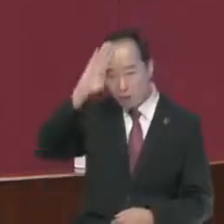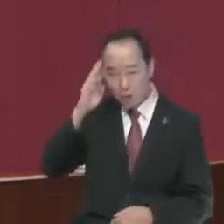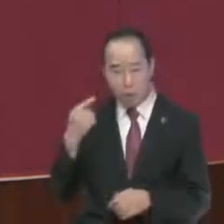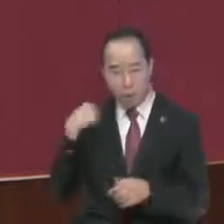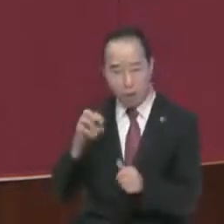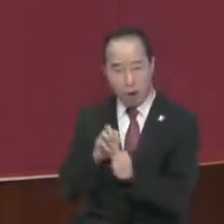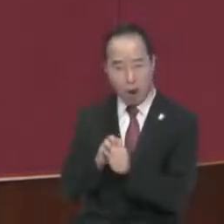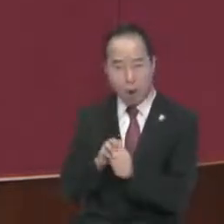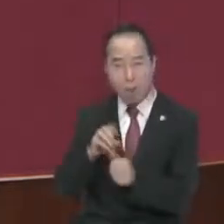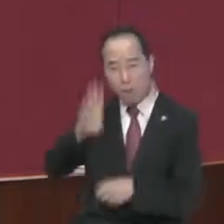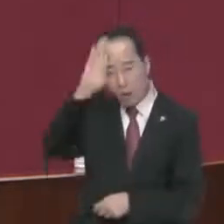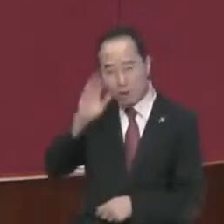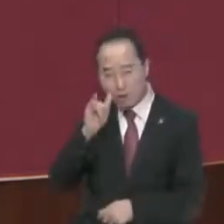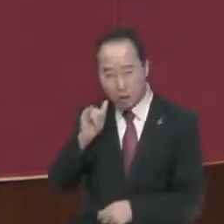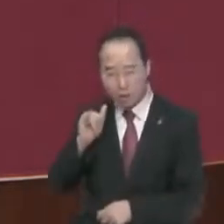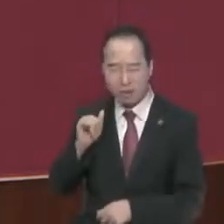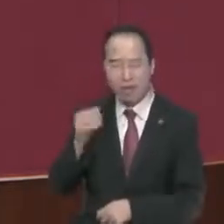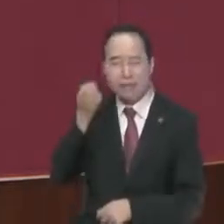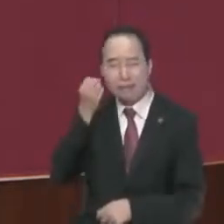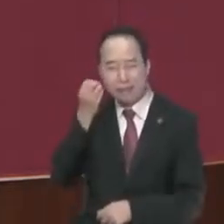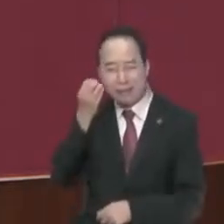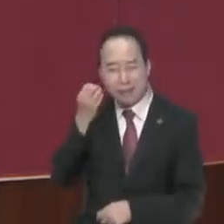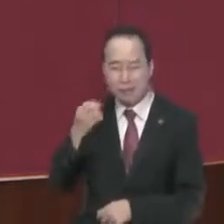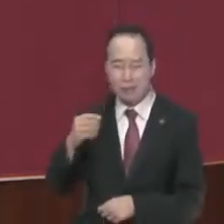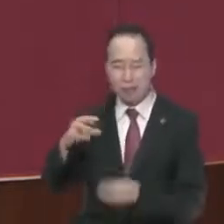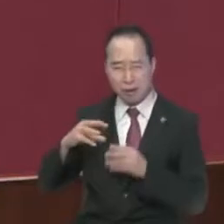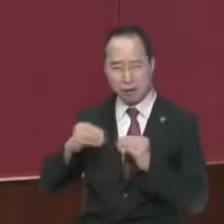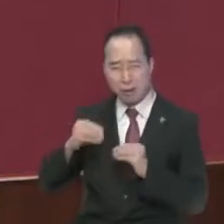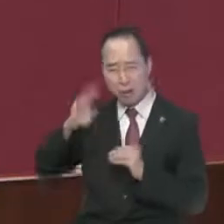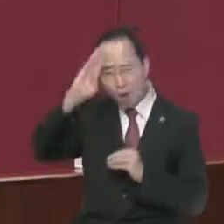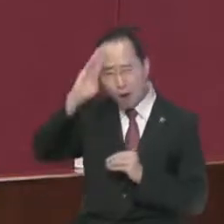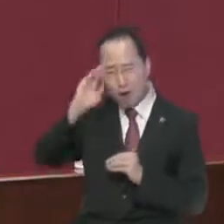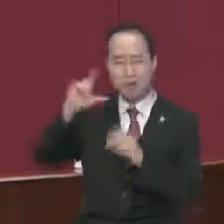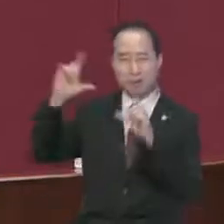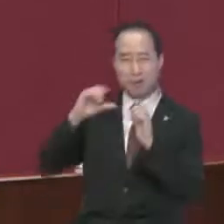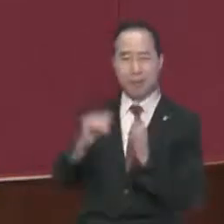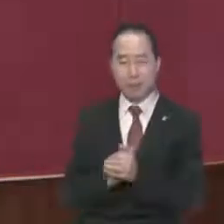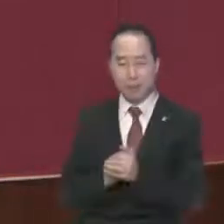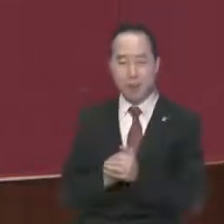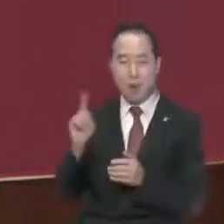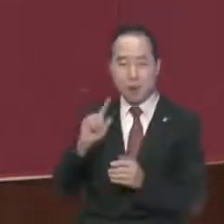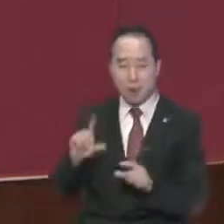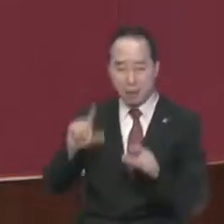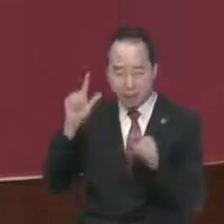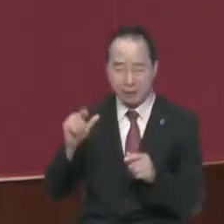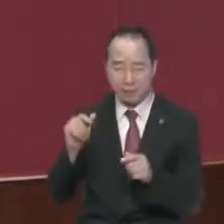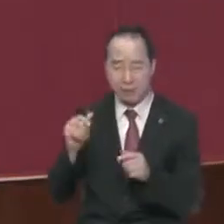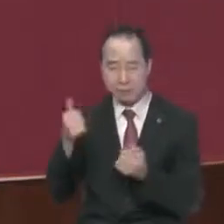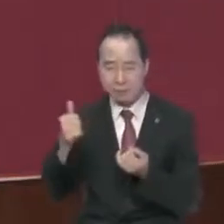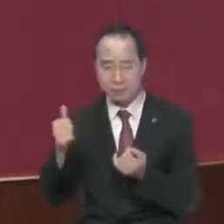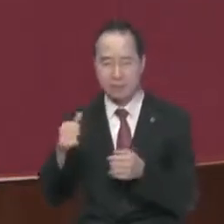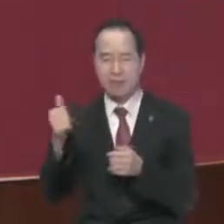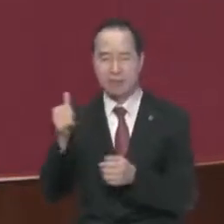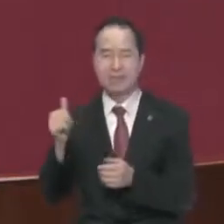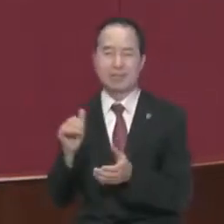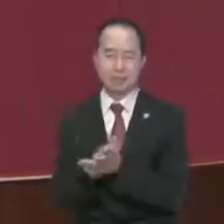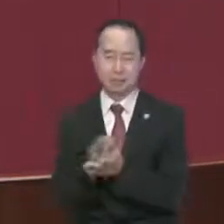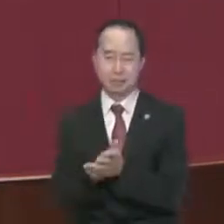신경섬유종증 진단을 받았습니다. 어쩌다 덜컥 임신을 했는데 남자친구가 책임지지 않겠다고 해서 헤어졌습니다.